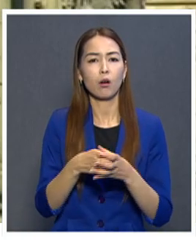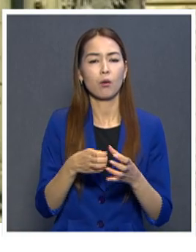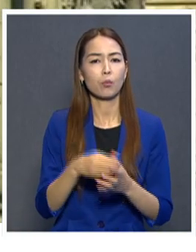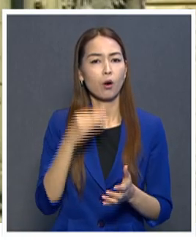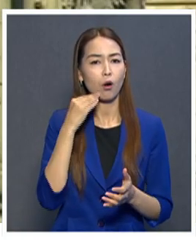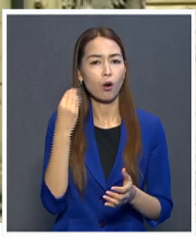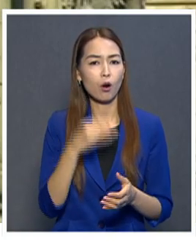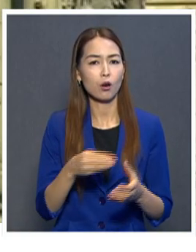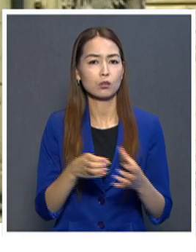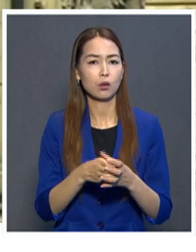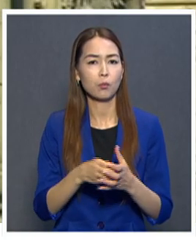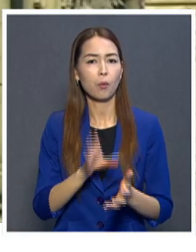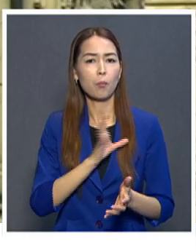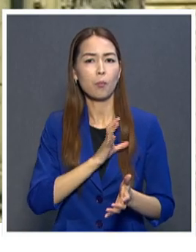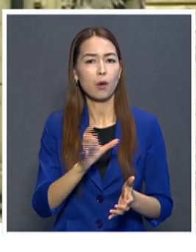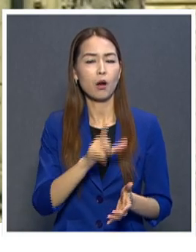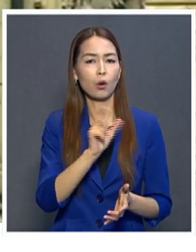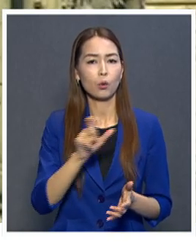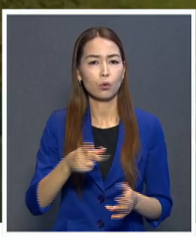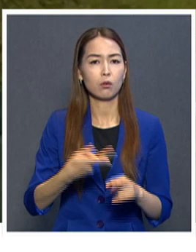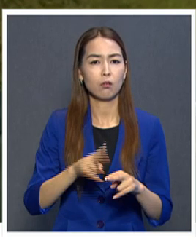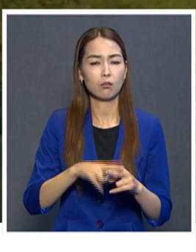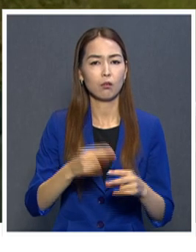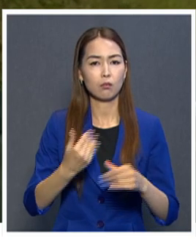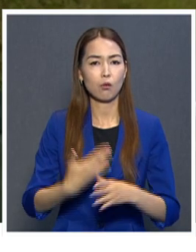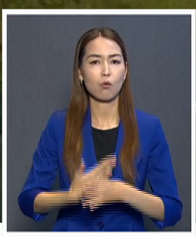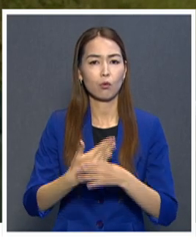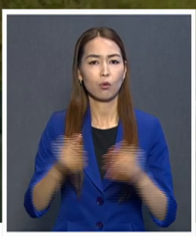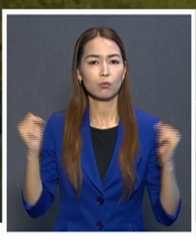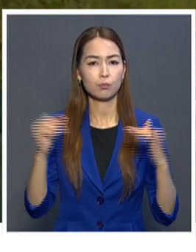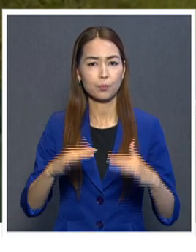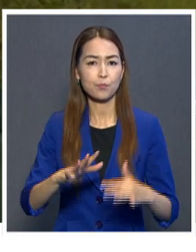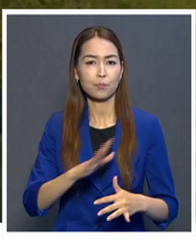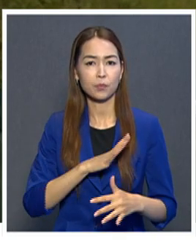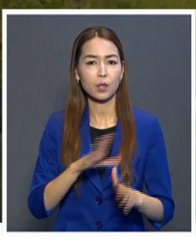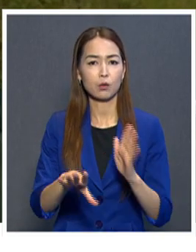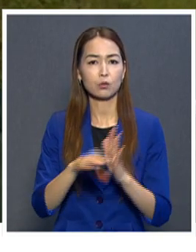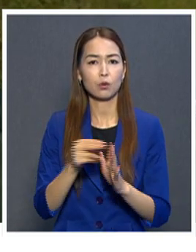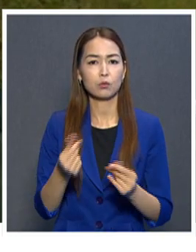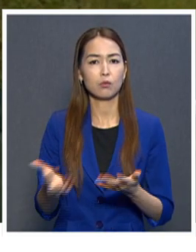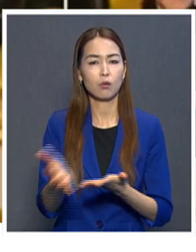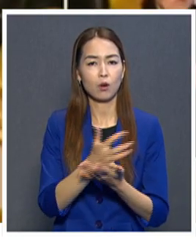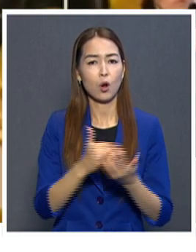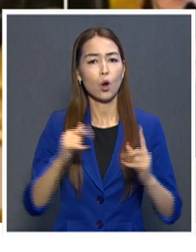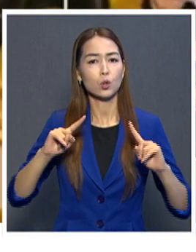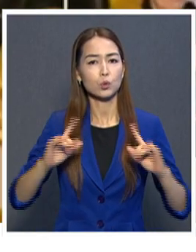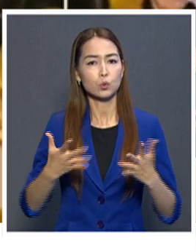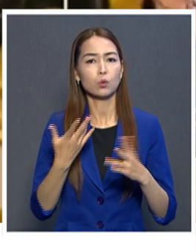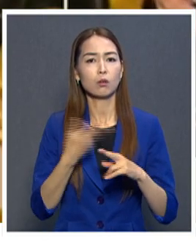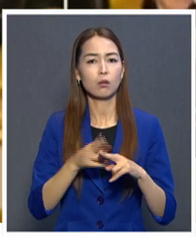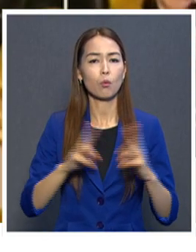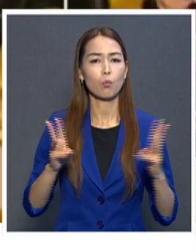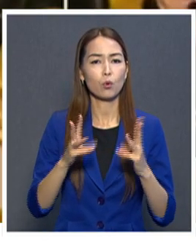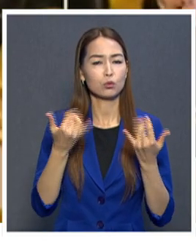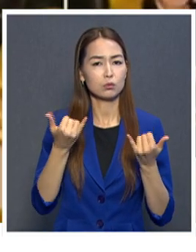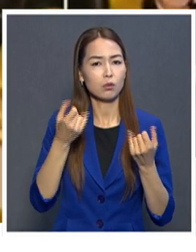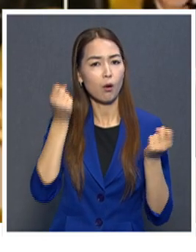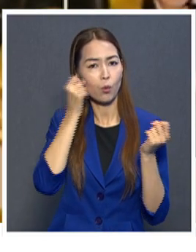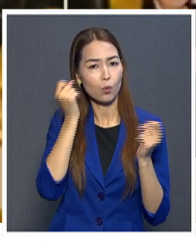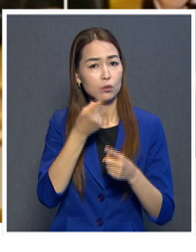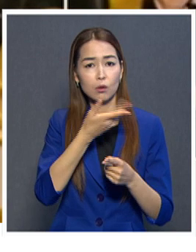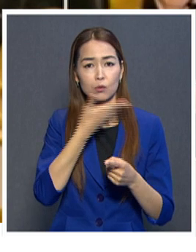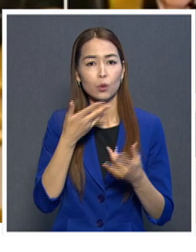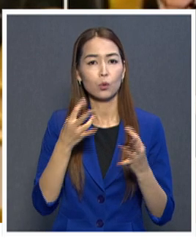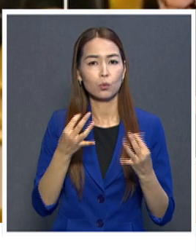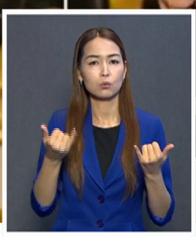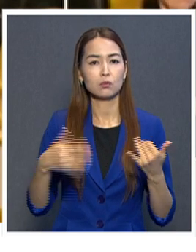және католиктер қауымы бай адамдар аударған. Собордың неден өртенген әлі анықталған жоқ, бірақ кейбір болжамдарға қарағанда онда